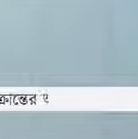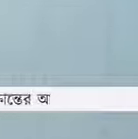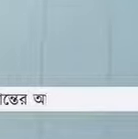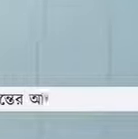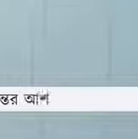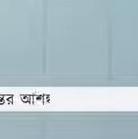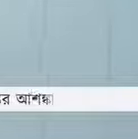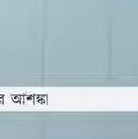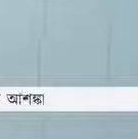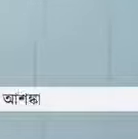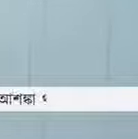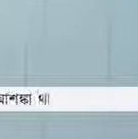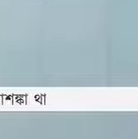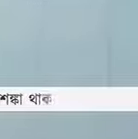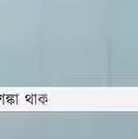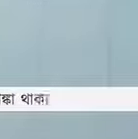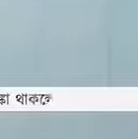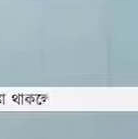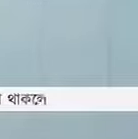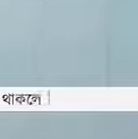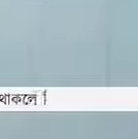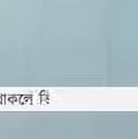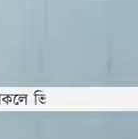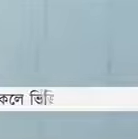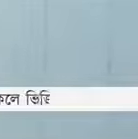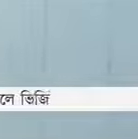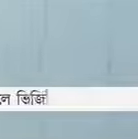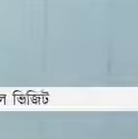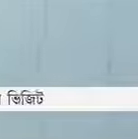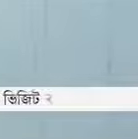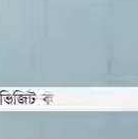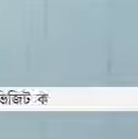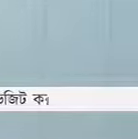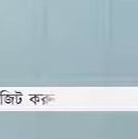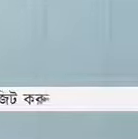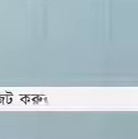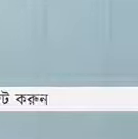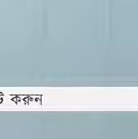বিষয়গুলো বারবার প্রচার করবেন এবং আমাদের জনগণকে সচেতন করবেন।